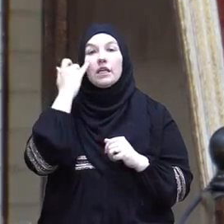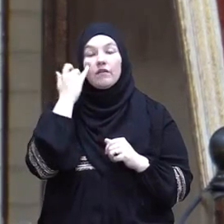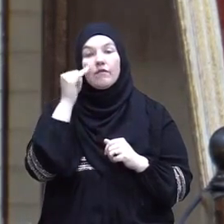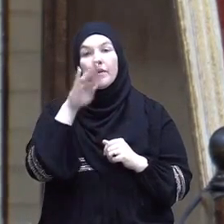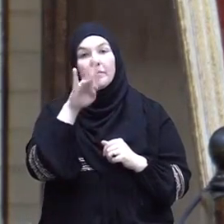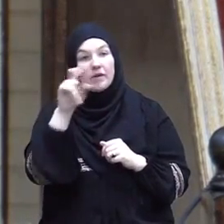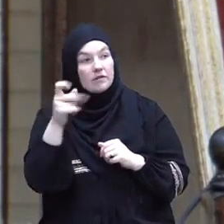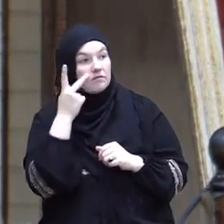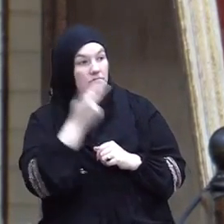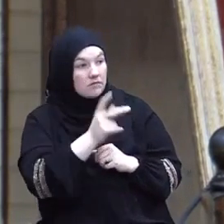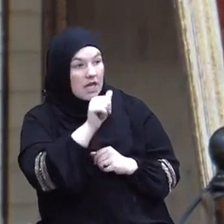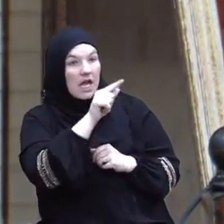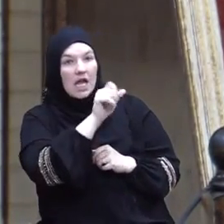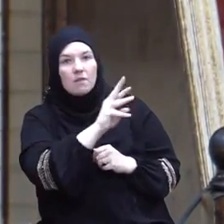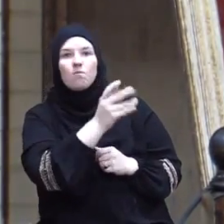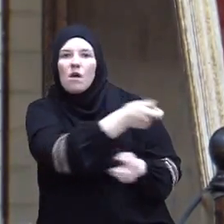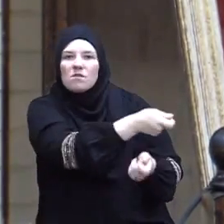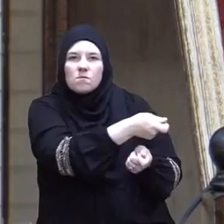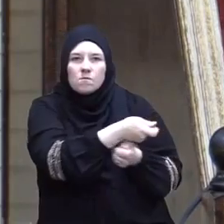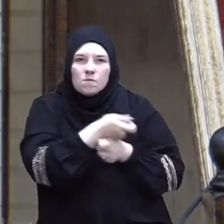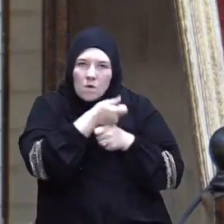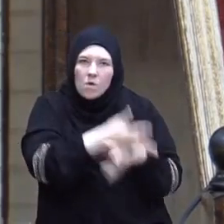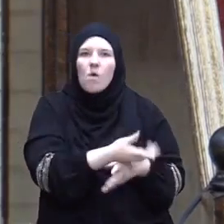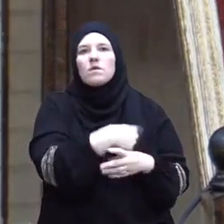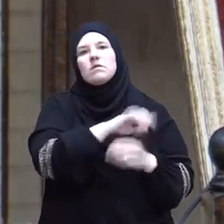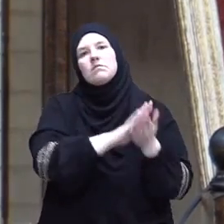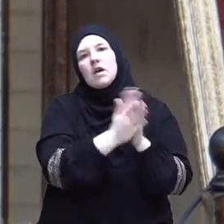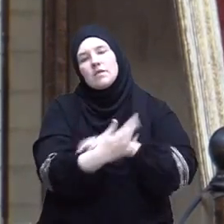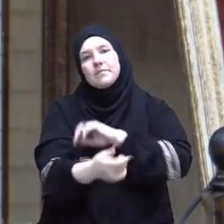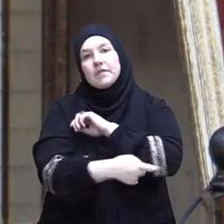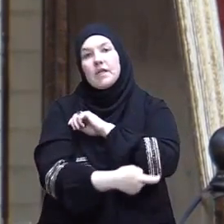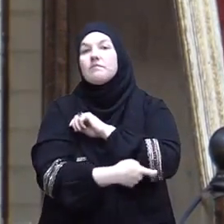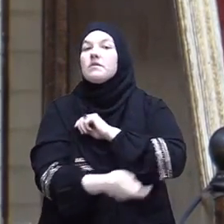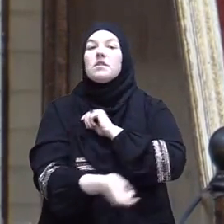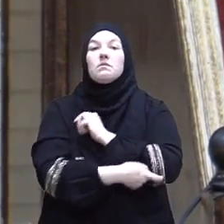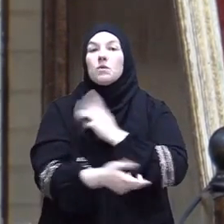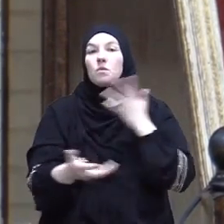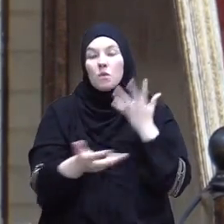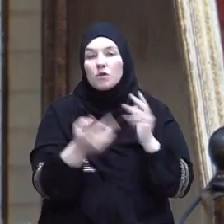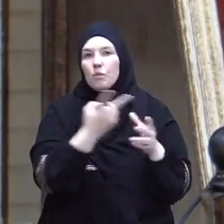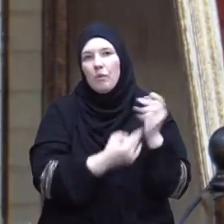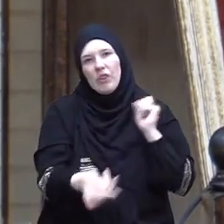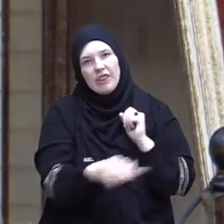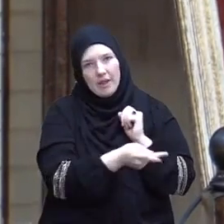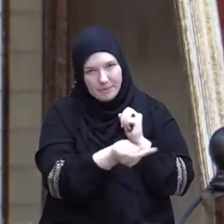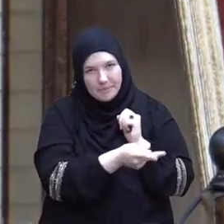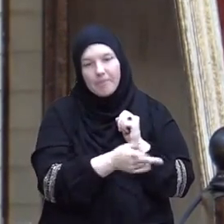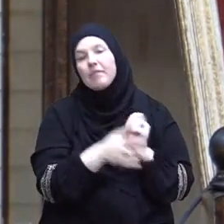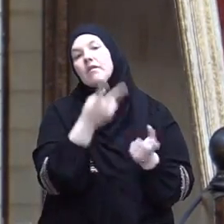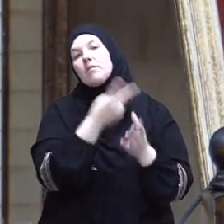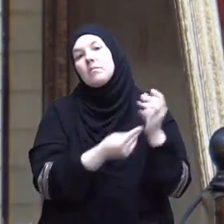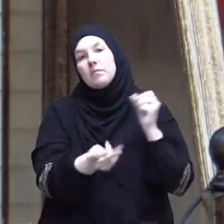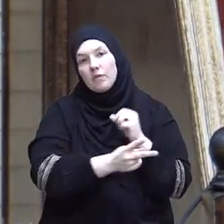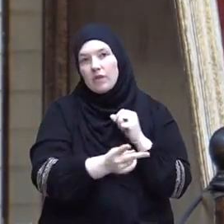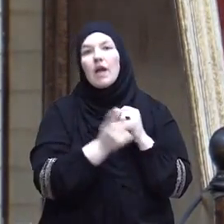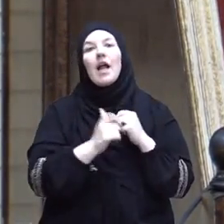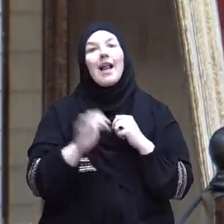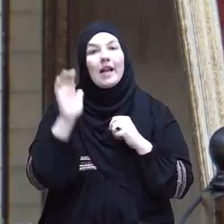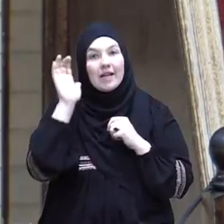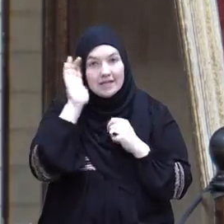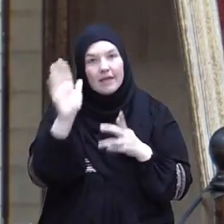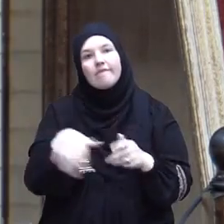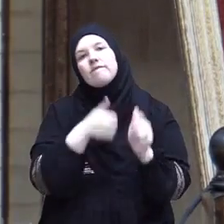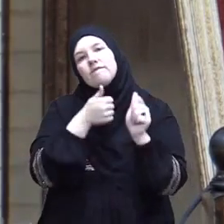temptation فأزلهما again the temptation was to both of them and both of them listened